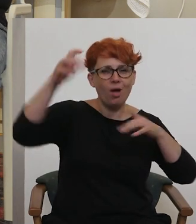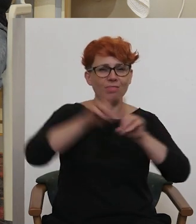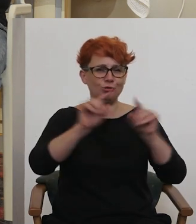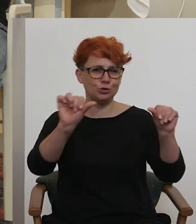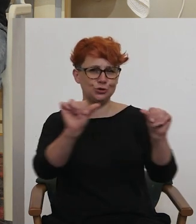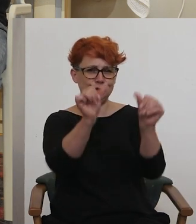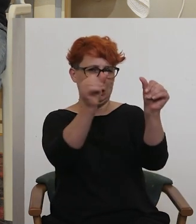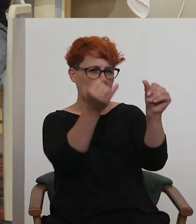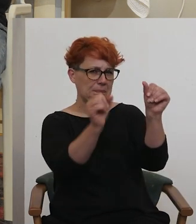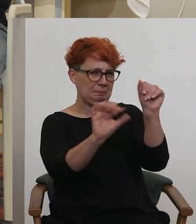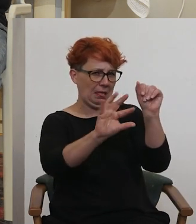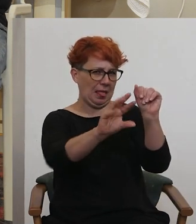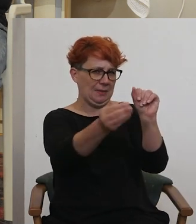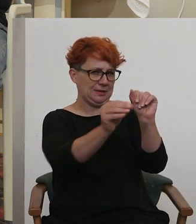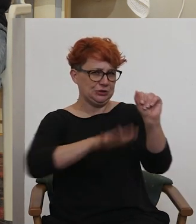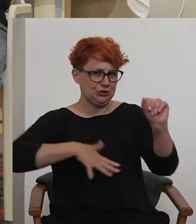kształtu,